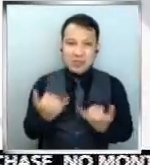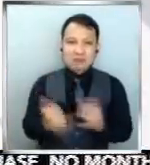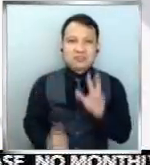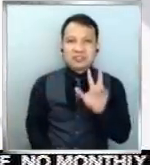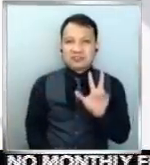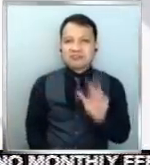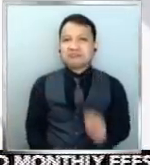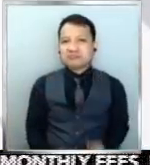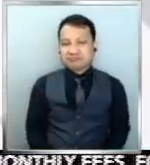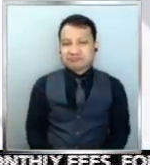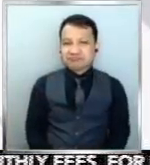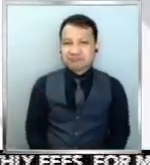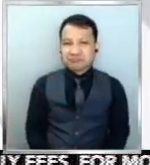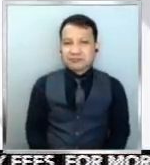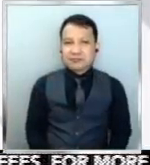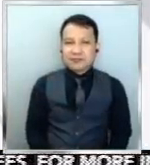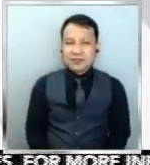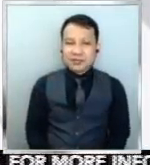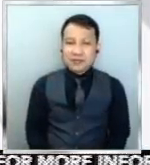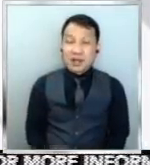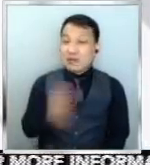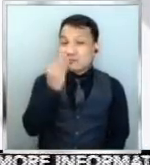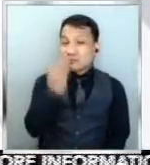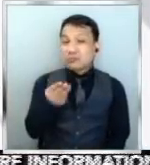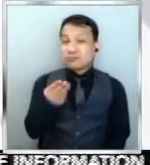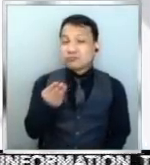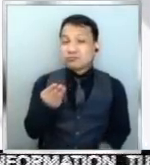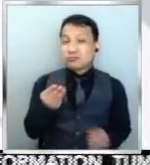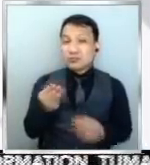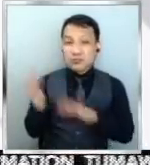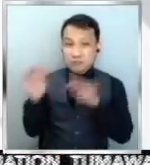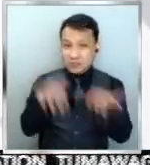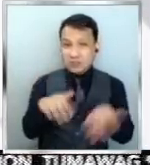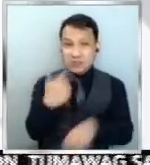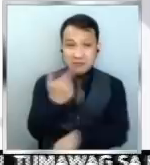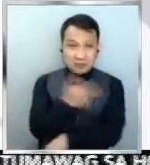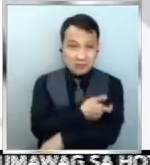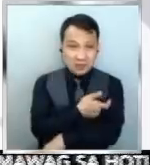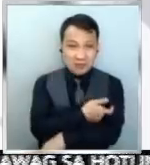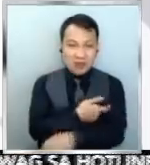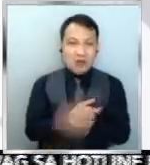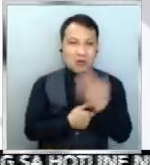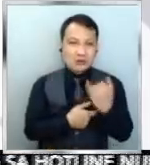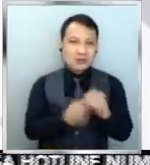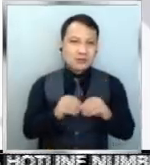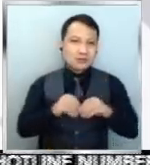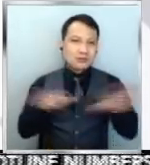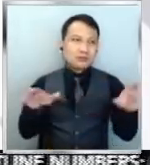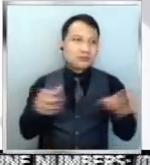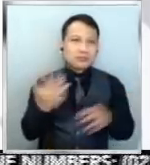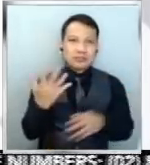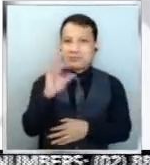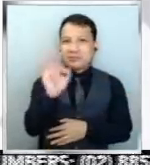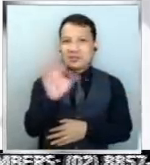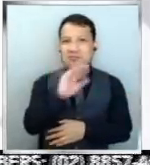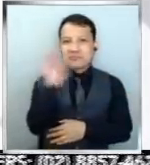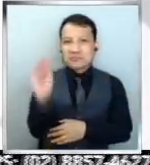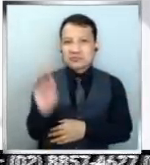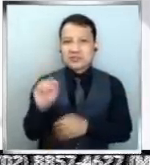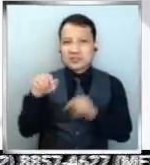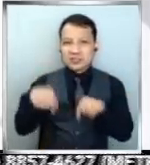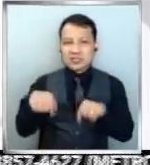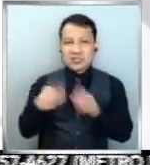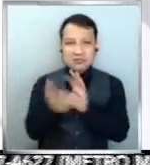Kaya matumal lang pagdating ng mga vaccines natin ay we have covered already around 90% of our